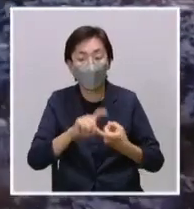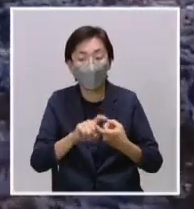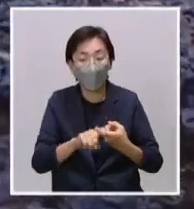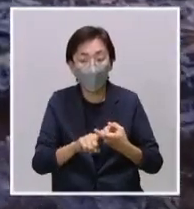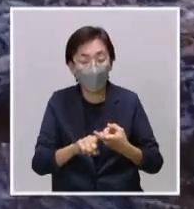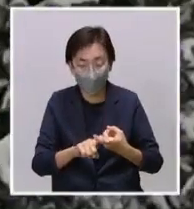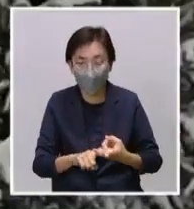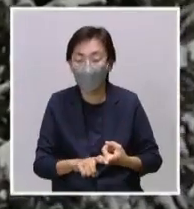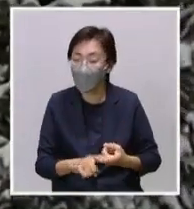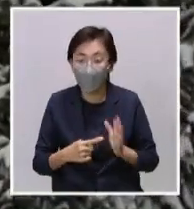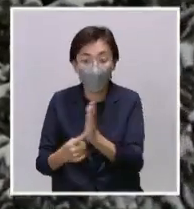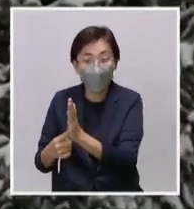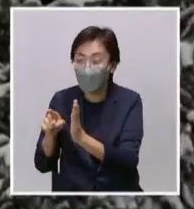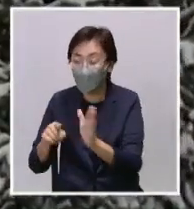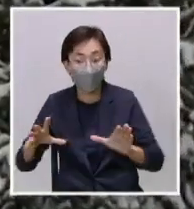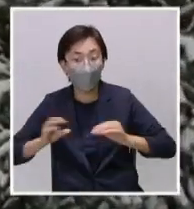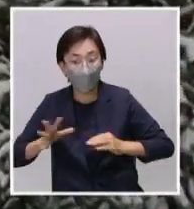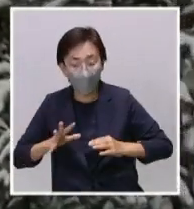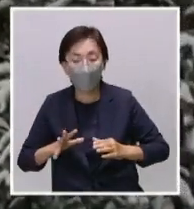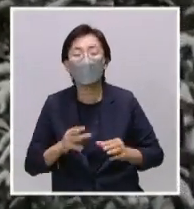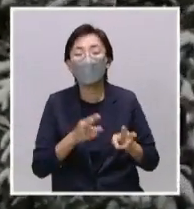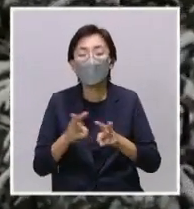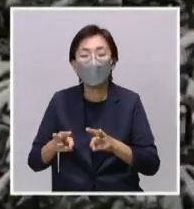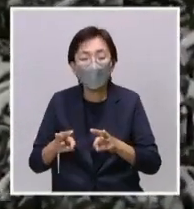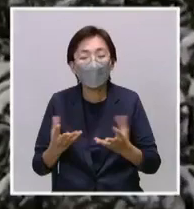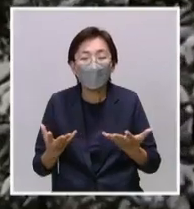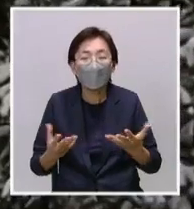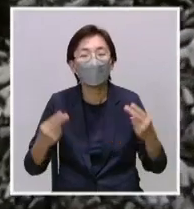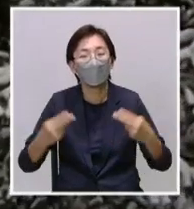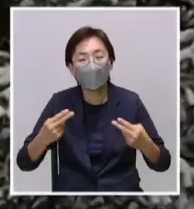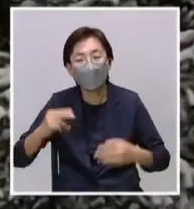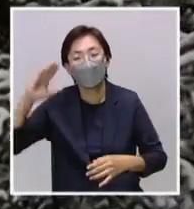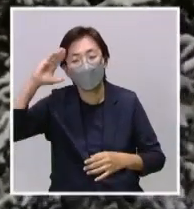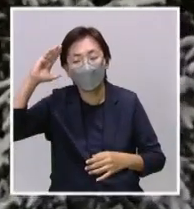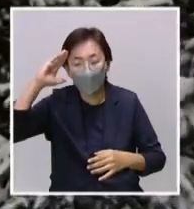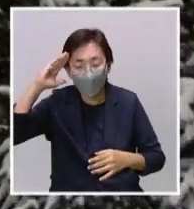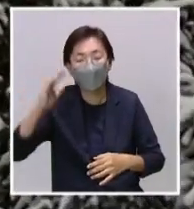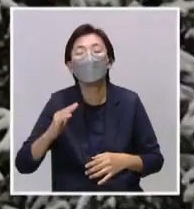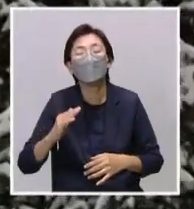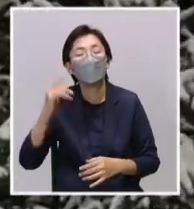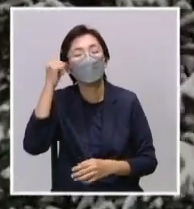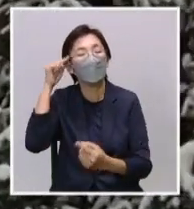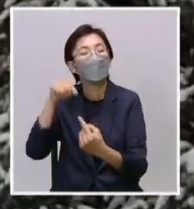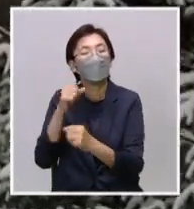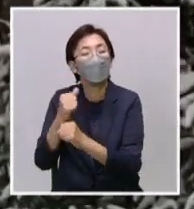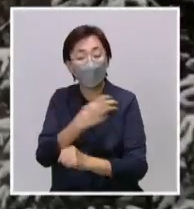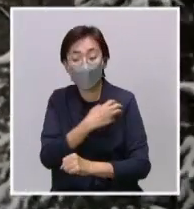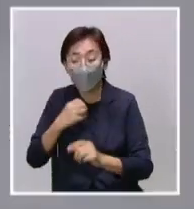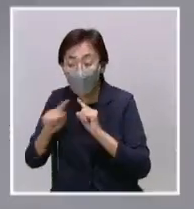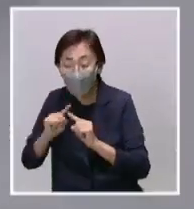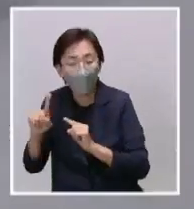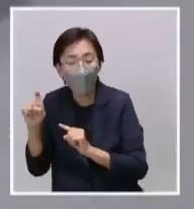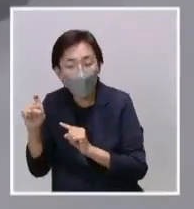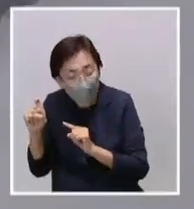ไม่ได้ในสิ่งที่ต้องการก็พร้อมที่จะหันไปใช้วิถีทางพ่อผู้เอาทางการทหารเพื่อให้บรรลุเป้าหมายขณะที่